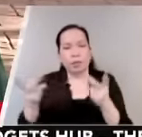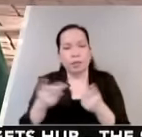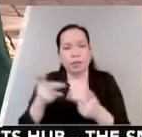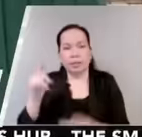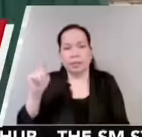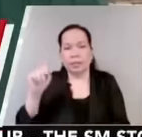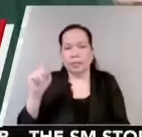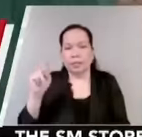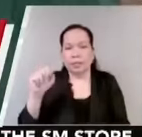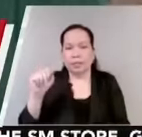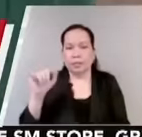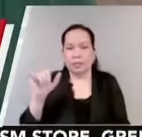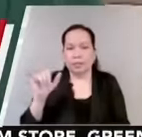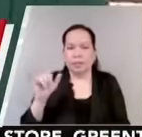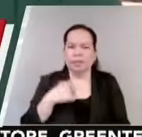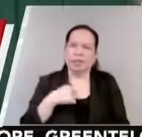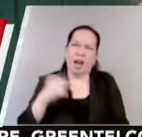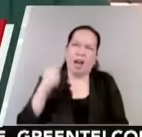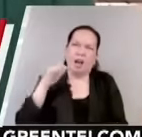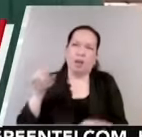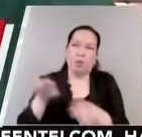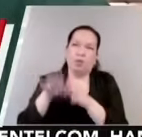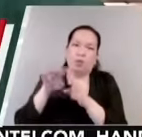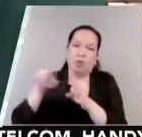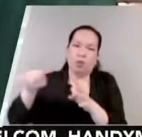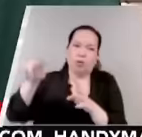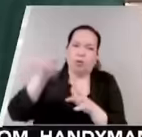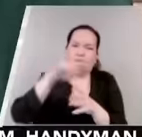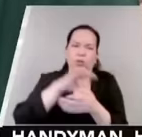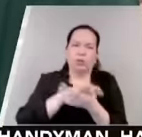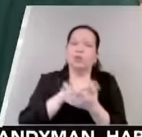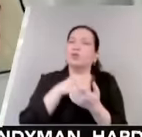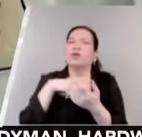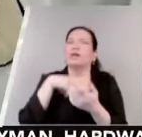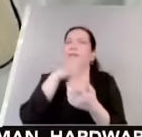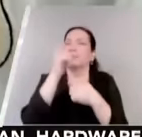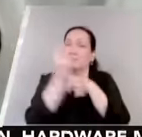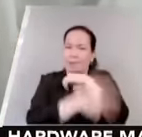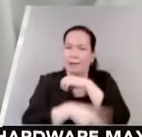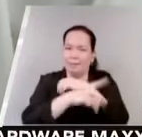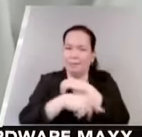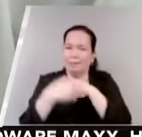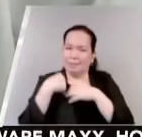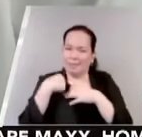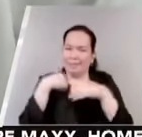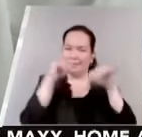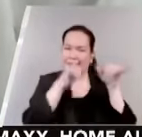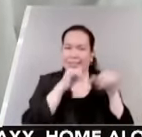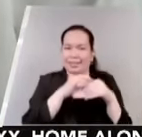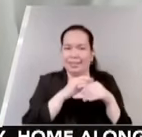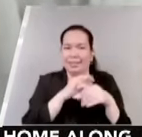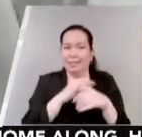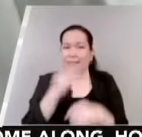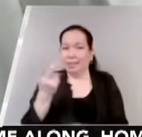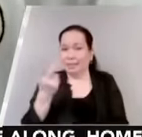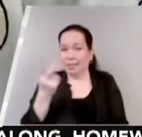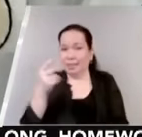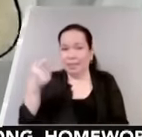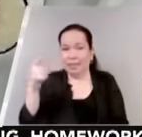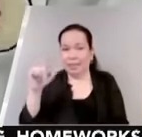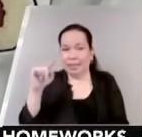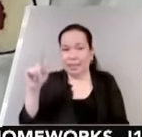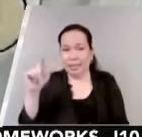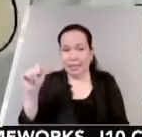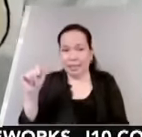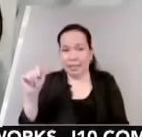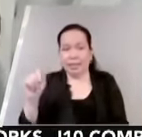out of town. Papakalayo-layo kami sa bundok. Sa probinsya na lang muna. Sina Glyza De Castro at Ken Chan. Beach